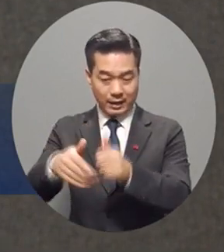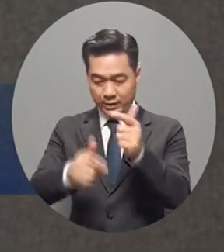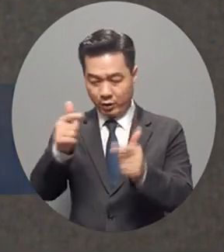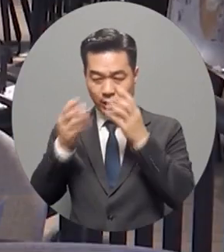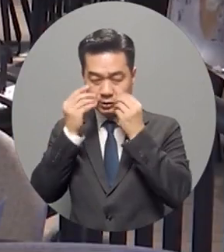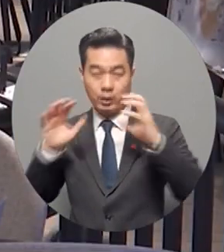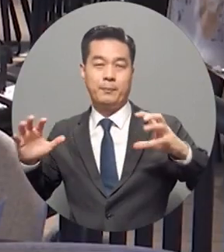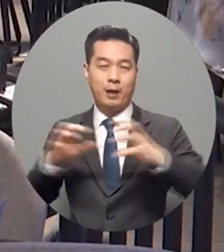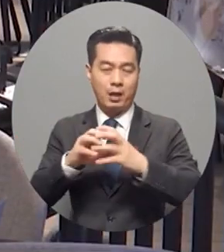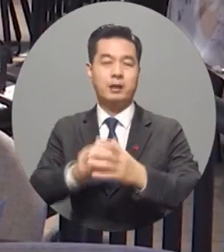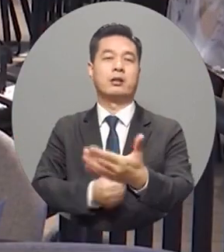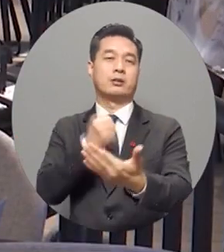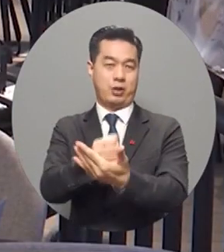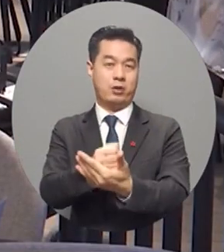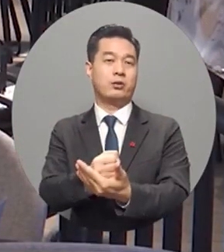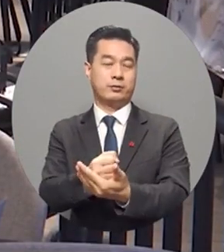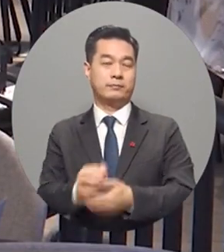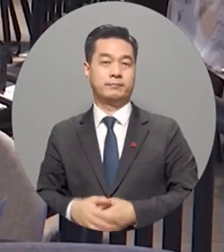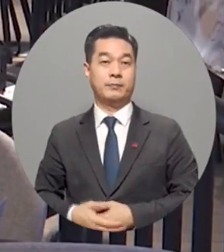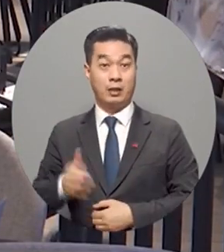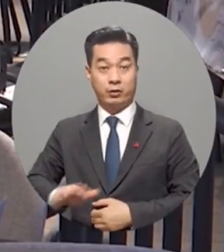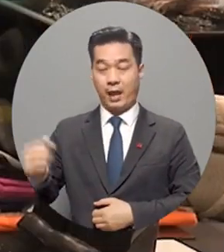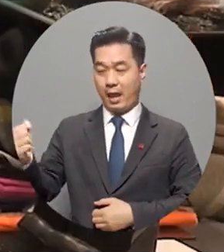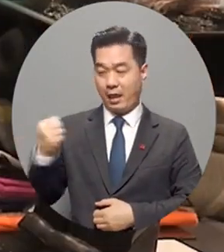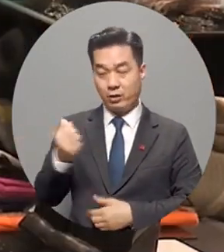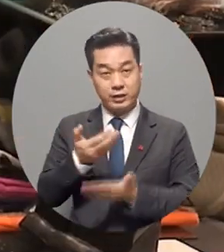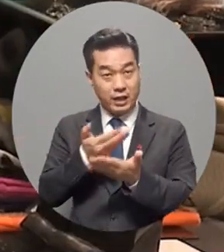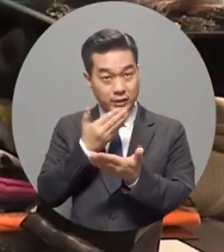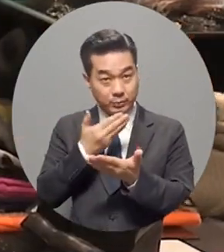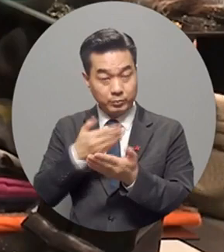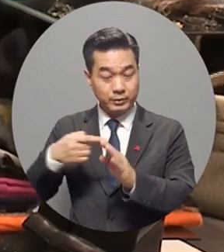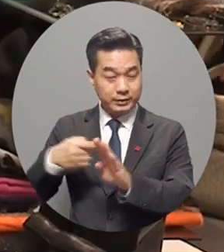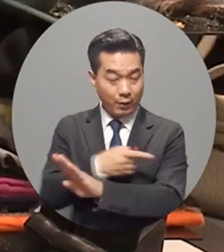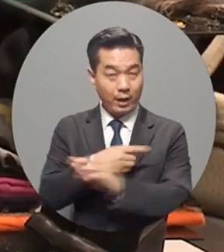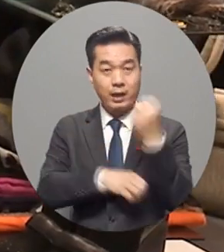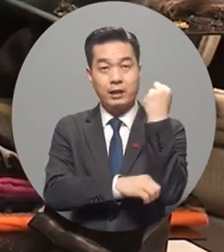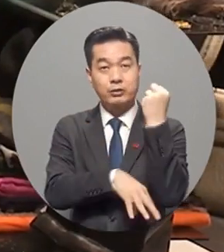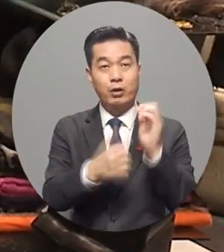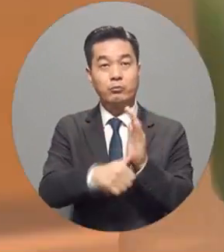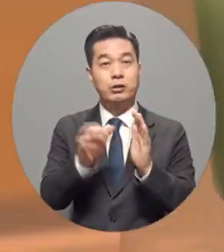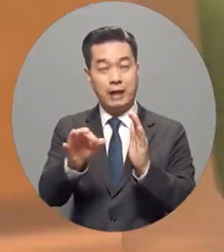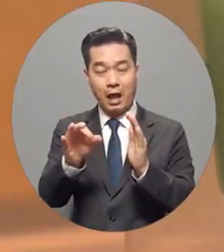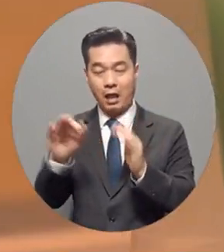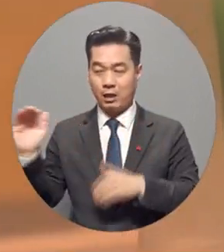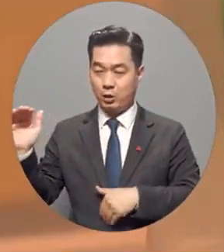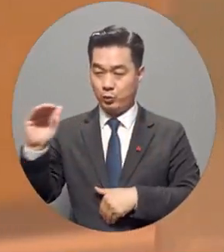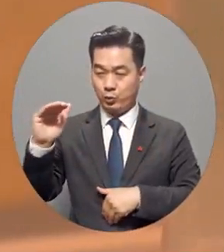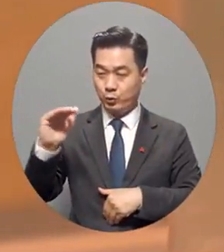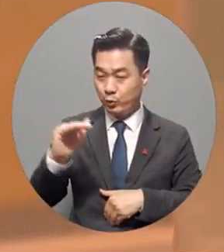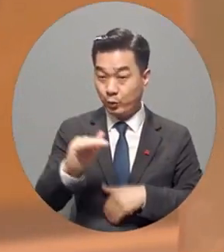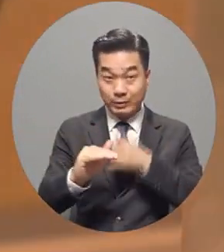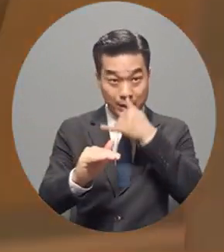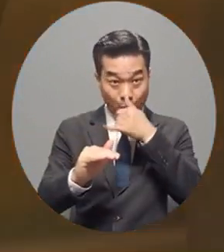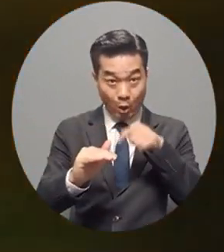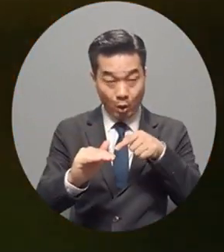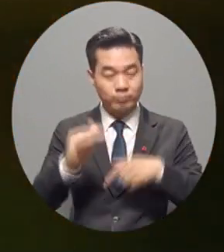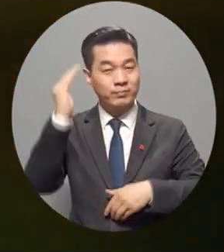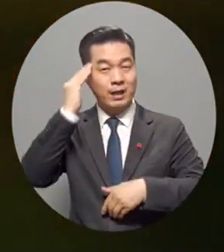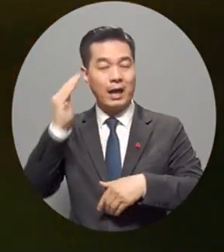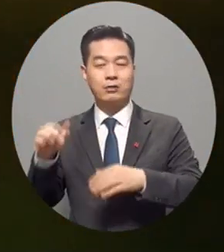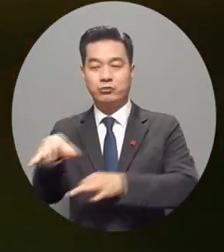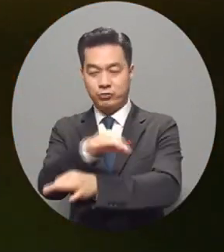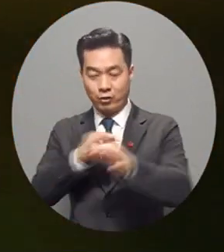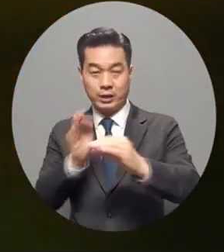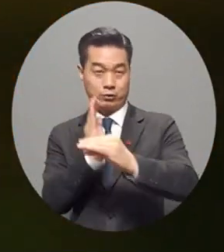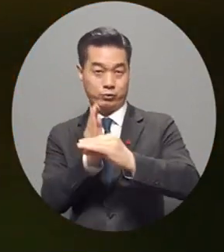것으로. 다만 에너지와 식료품을 제외한 근원 물가가 안정세를 보이고 있고 우리 경제의